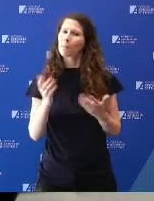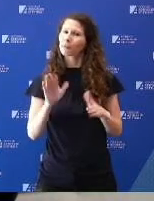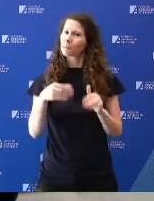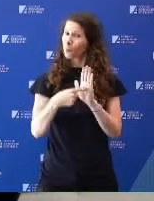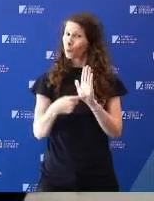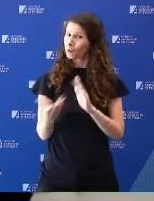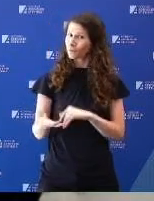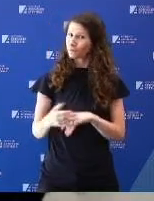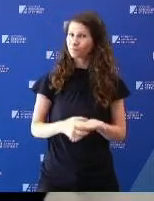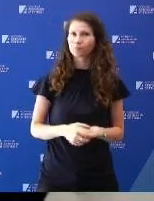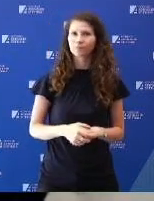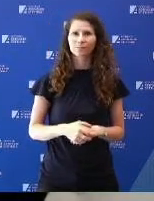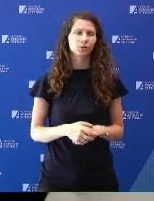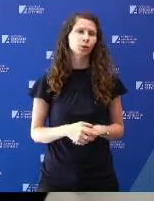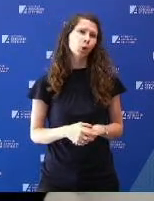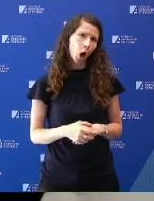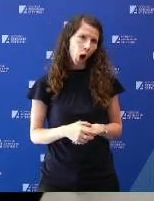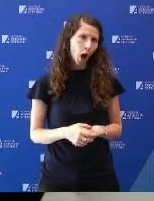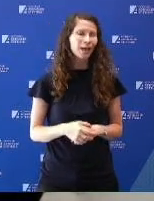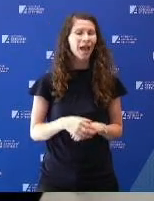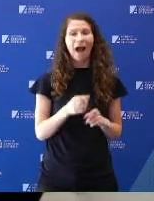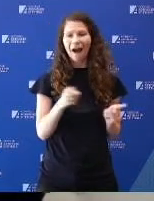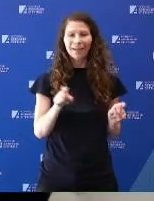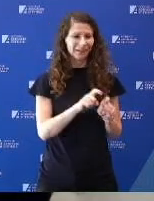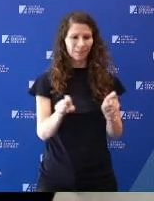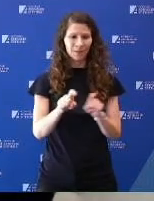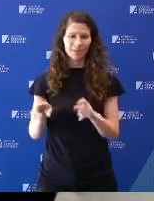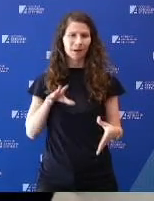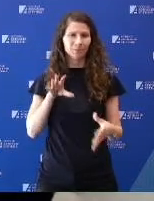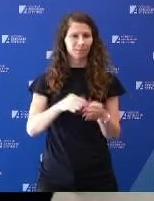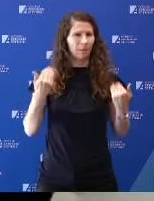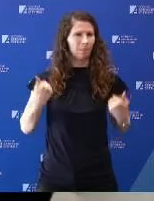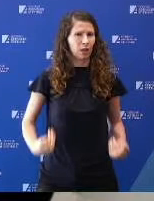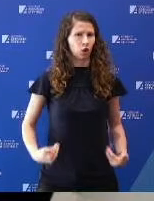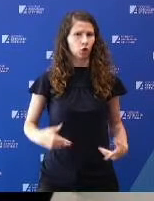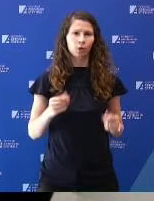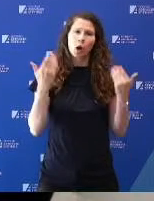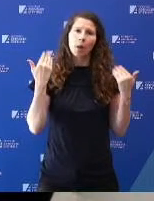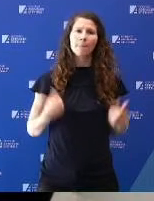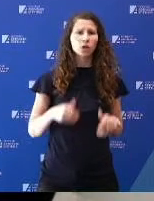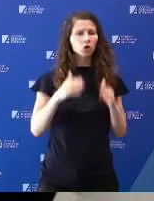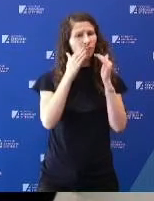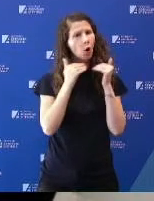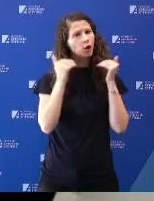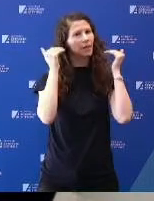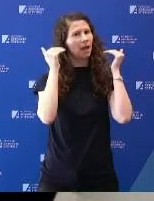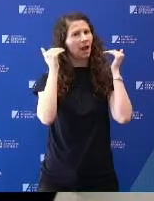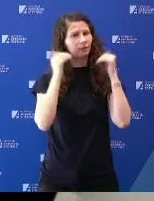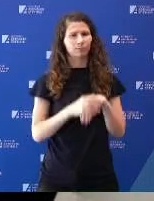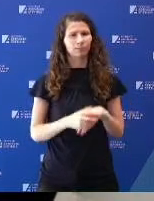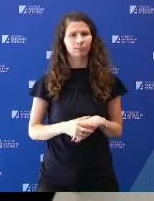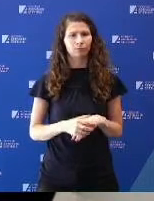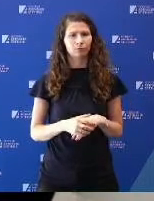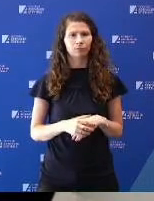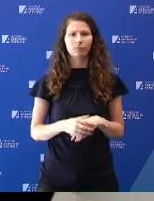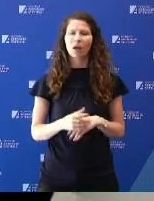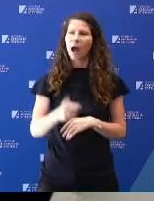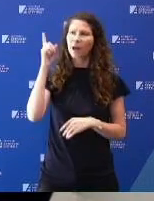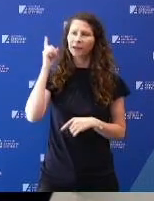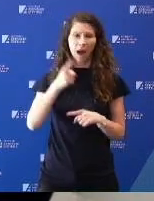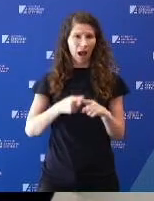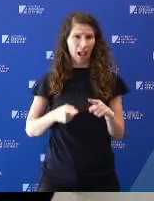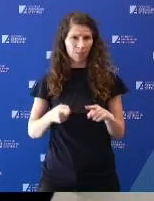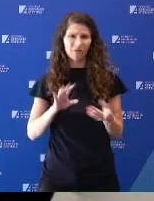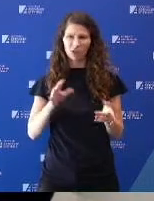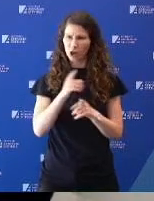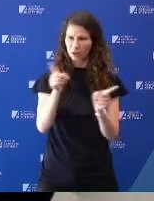alles Themen, die sich mit den Menschen befassen. Menschliche Freundlichkeit zum Beispiel. In den letzten anderthalb Jahren haben Sie sicherlich